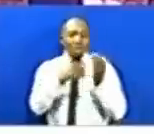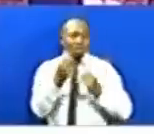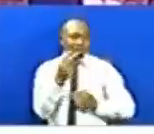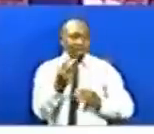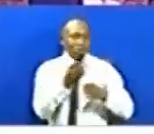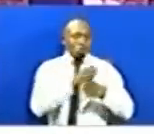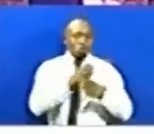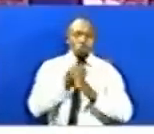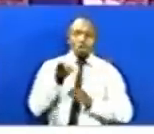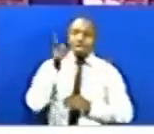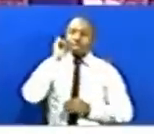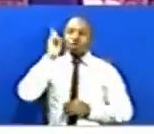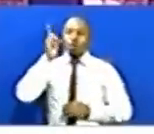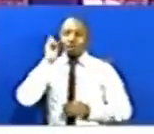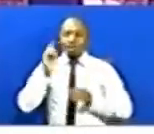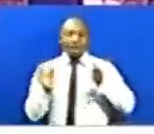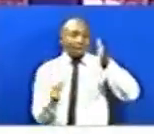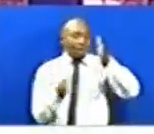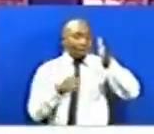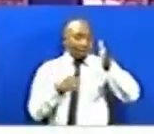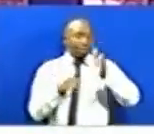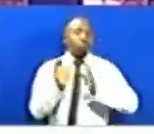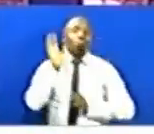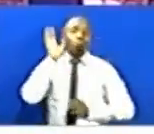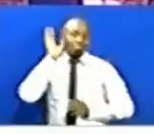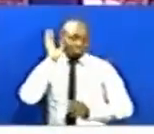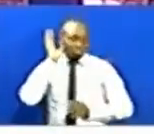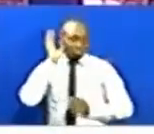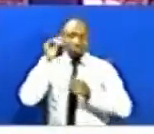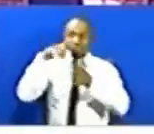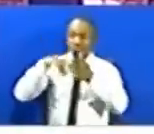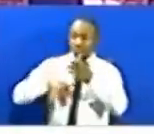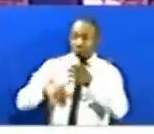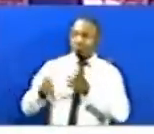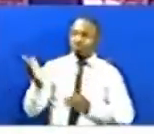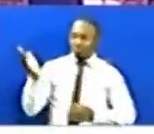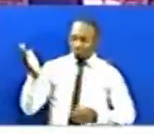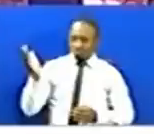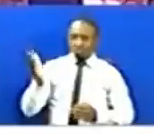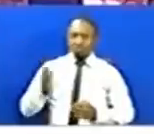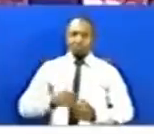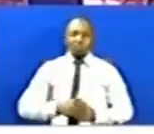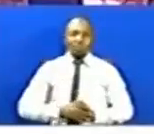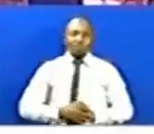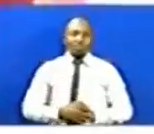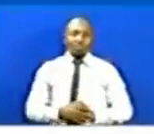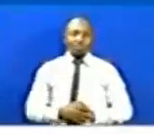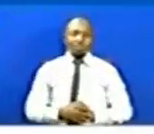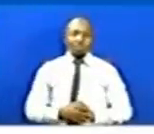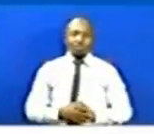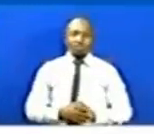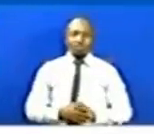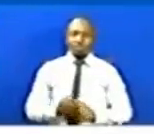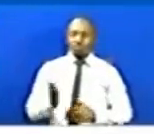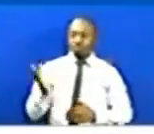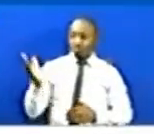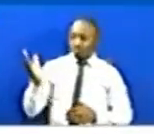hii simulizi kuhusu historia ya daladala, fuatana na mwanaridhi wetu Gervas Mwatebela.